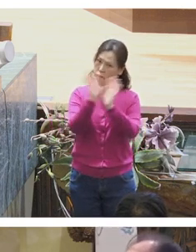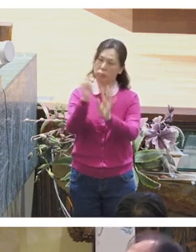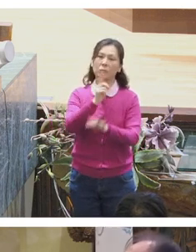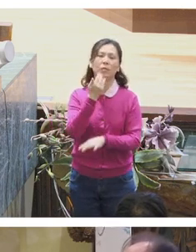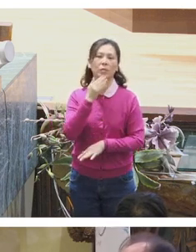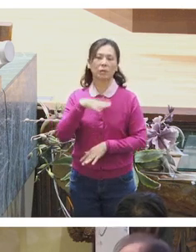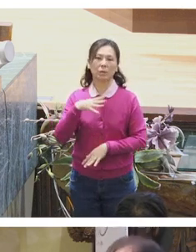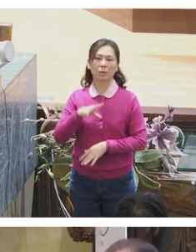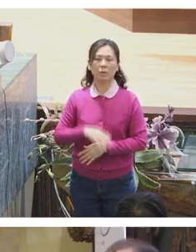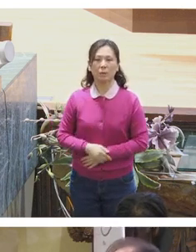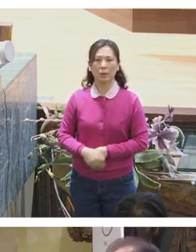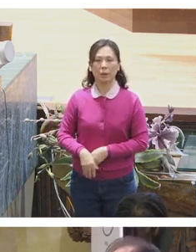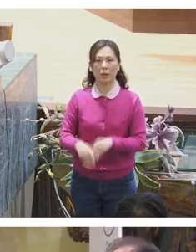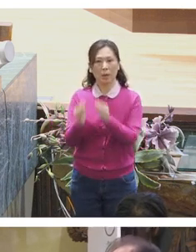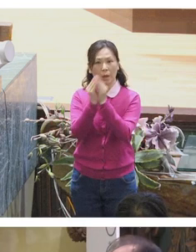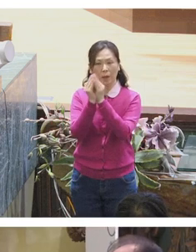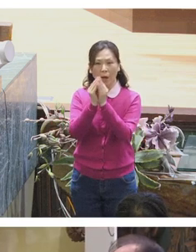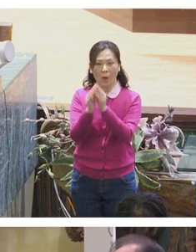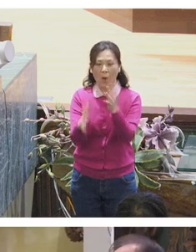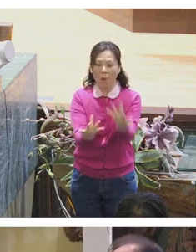像桃园藻礁